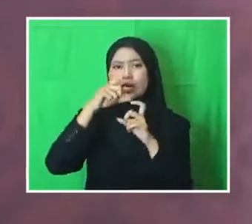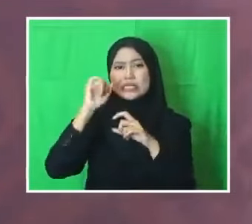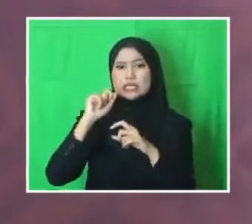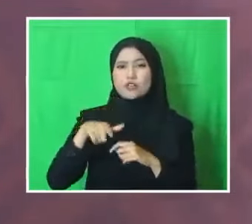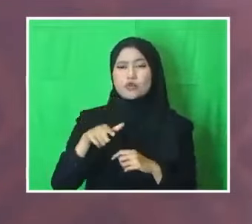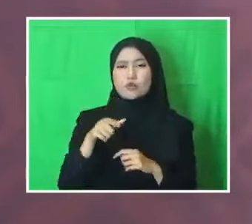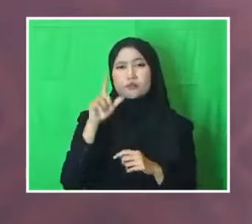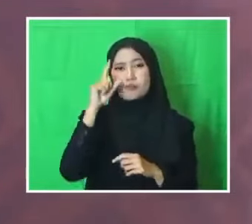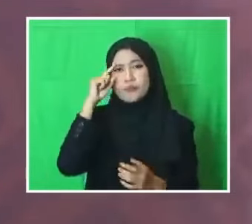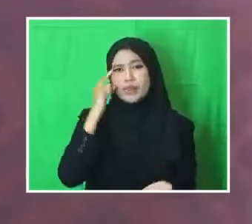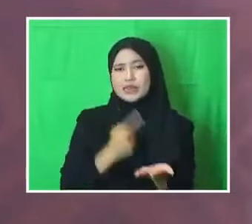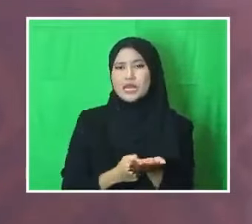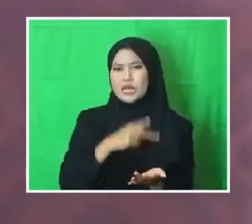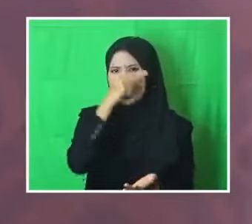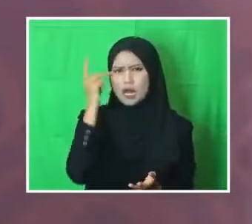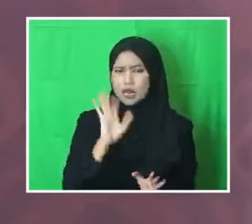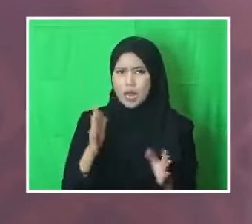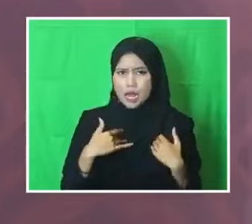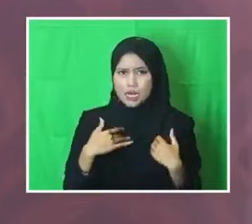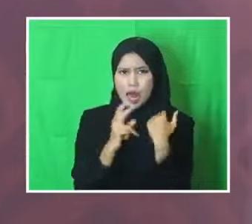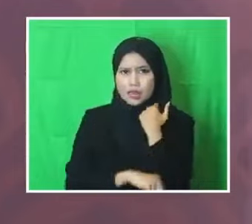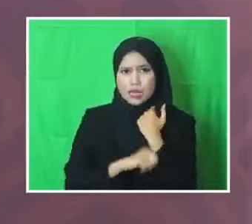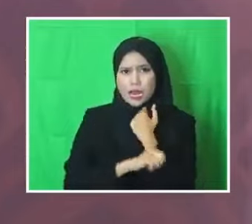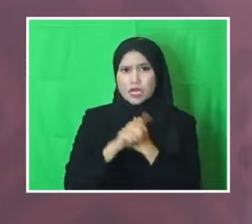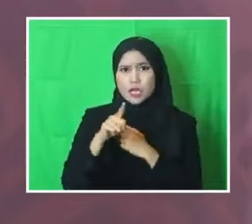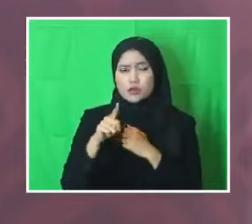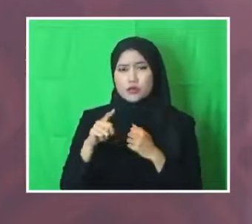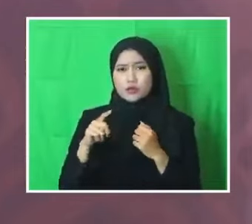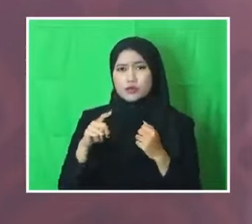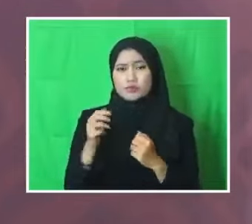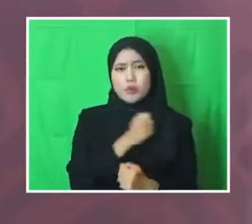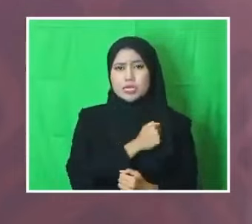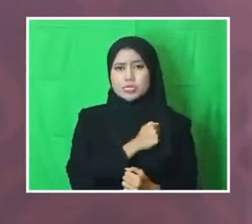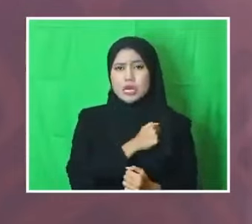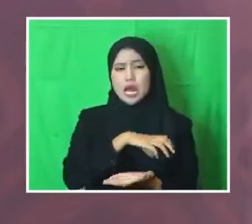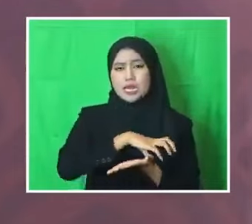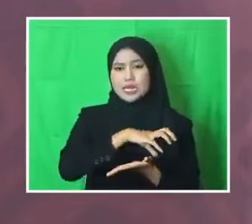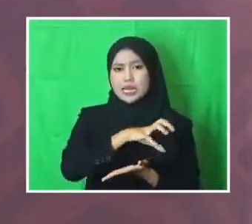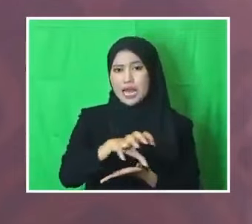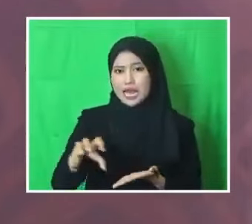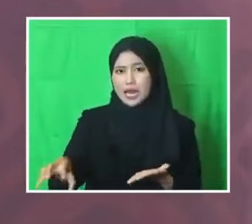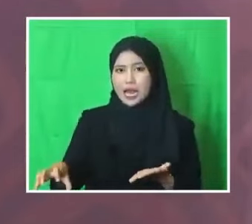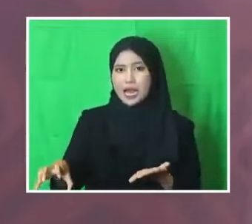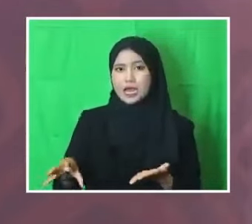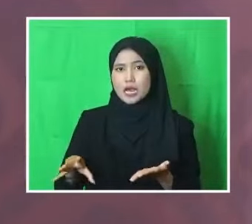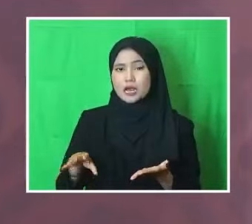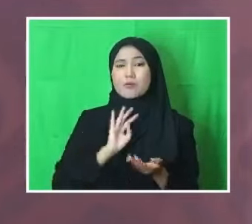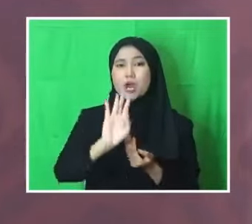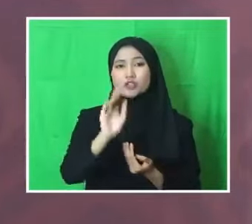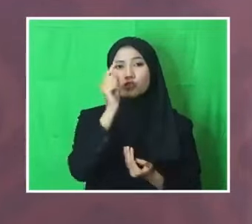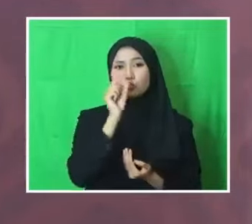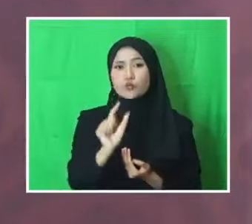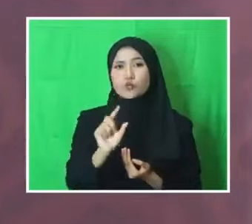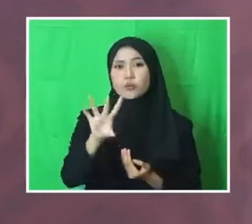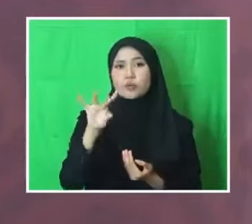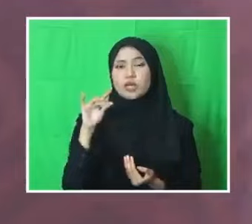penting karena tidak ada satu negara tidak ada satu bangsa tidak ada satu daerah yang maju ekonominya